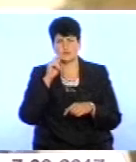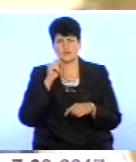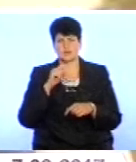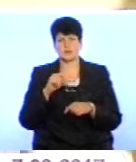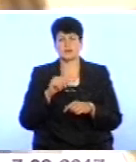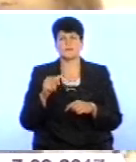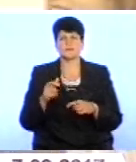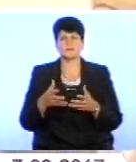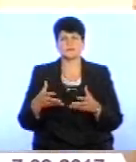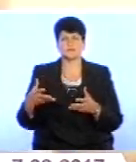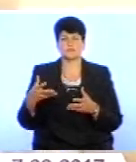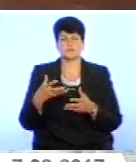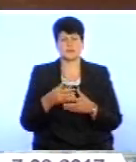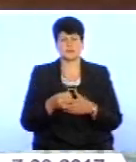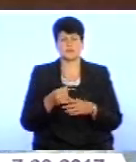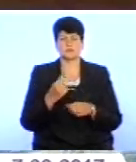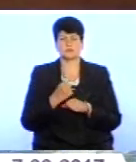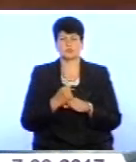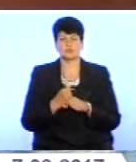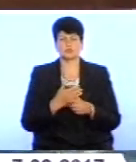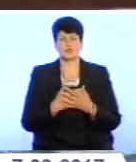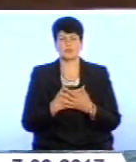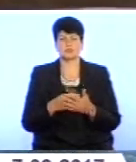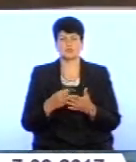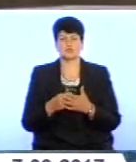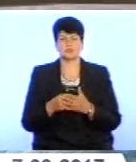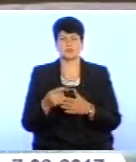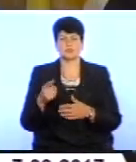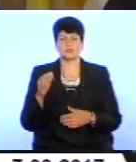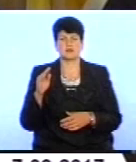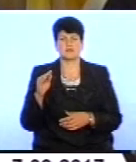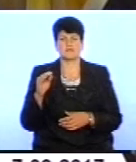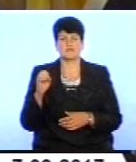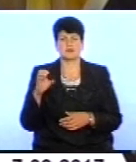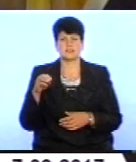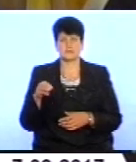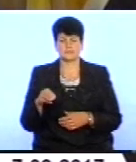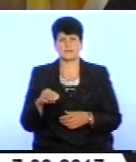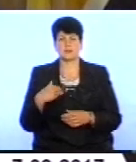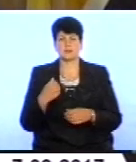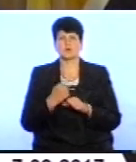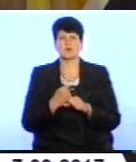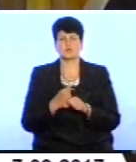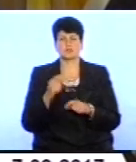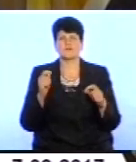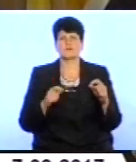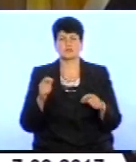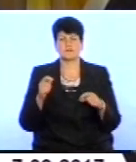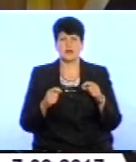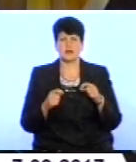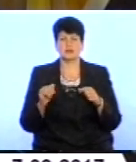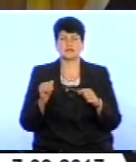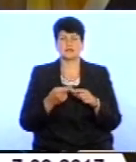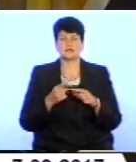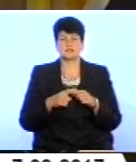межами. Профінансували ролик в рамках проєкту «Громадський бюджет Тернопільфест». Ми робимо фестивалі і також на